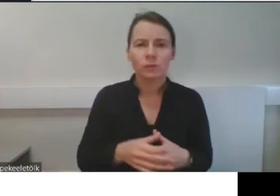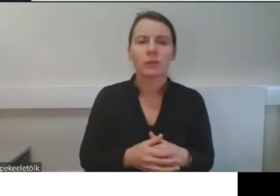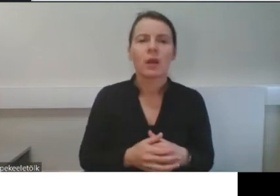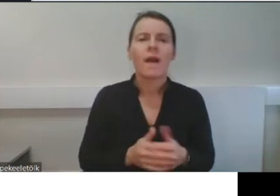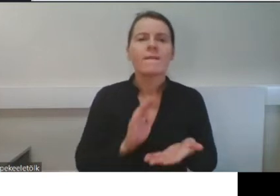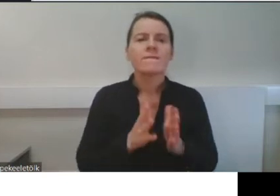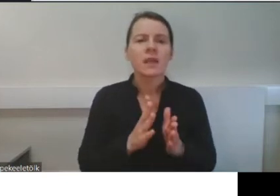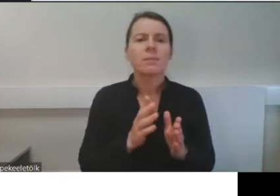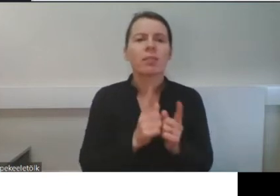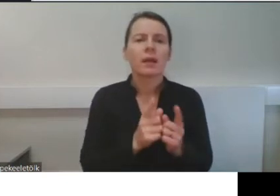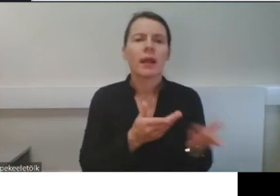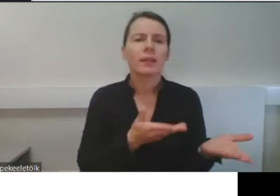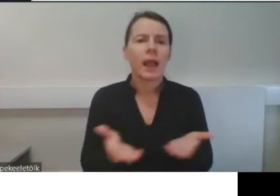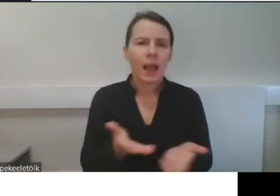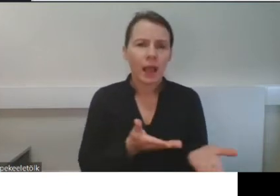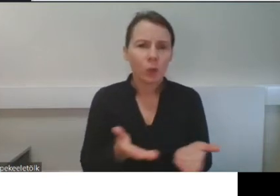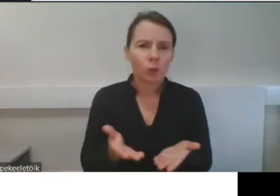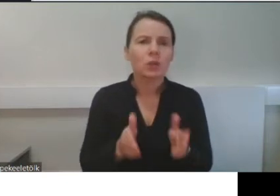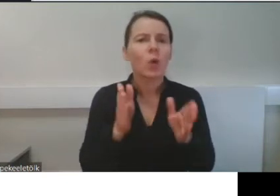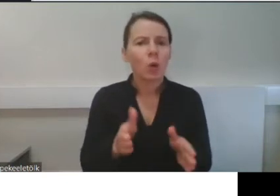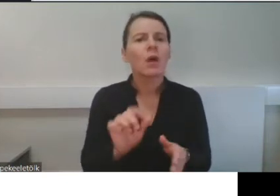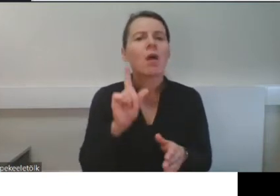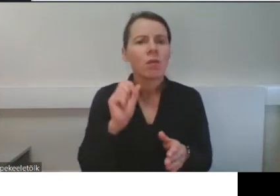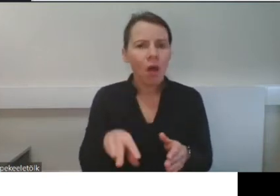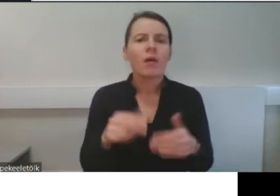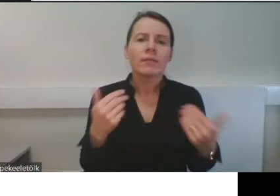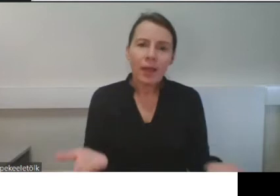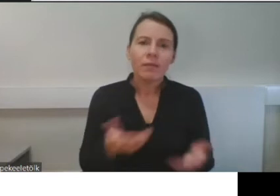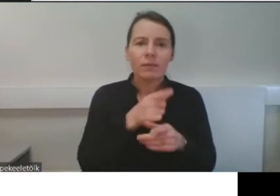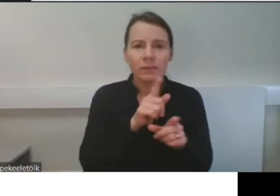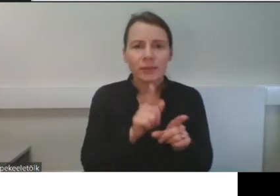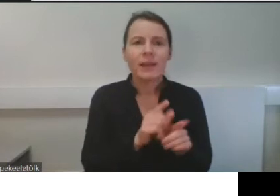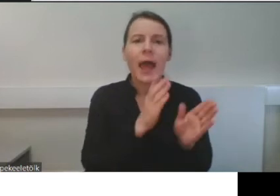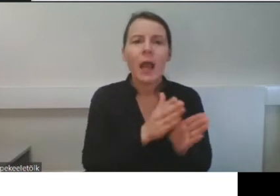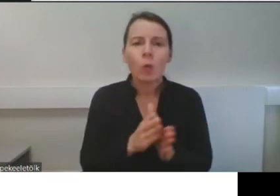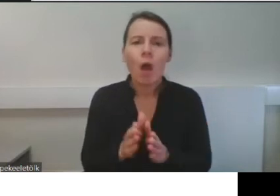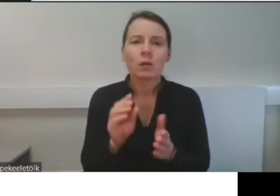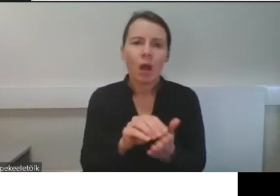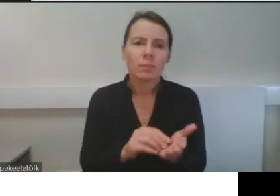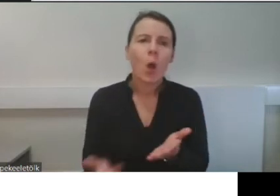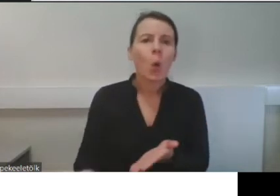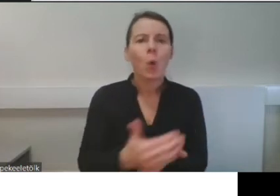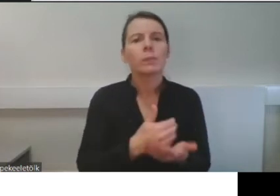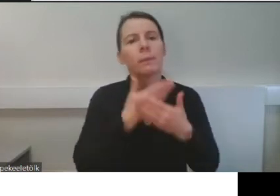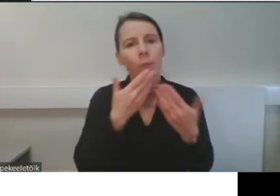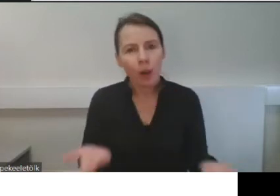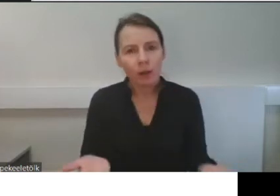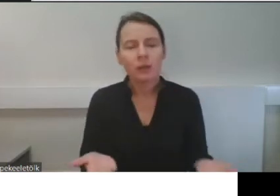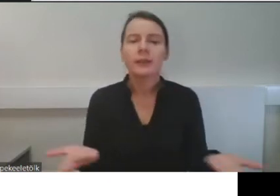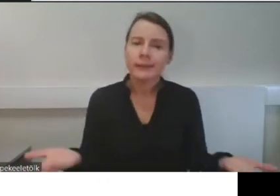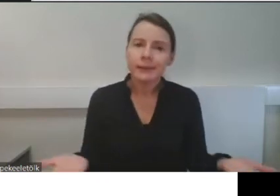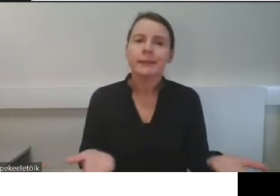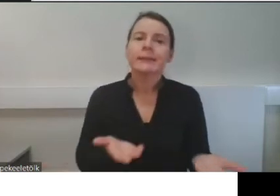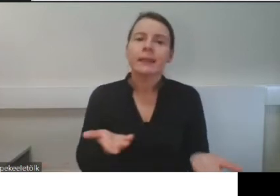andmeid siin nii täpselt ei saanud, siis me võrdleme kahte sellist sarnast perioodi natuke, et võib-olla siis juba see kriisi haripunkt